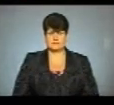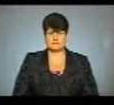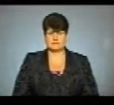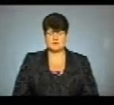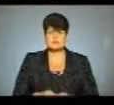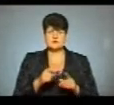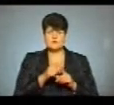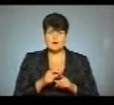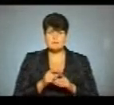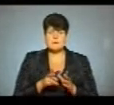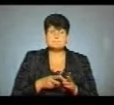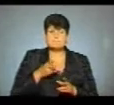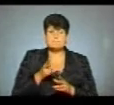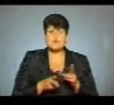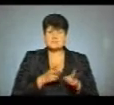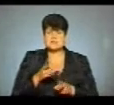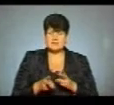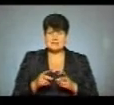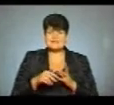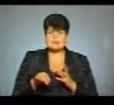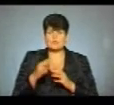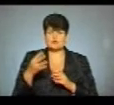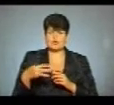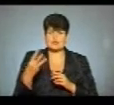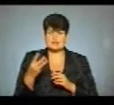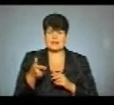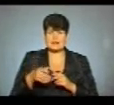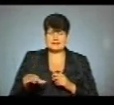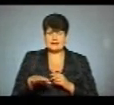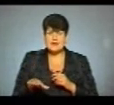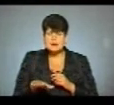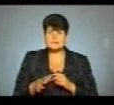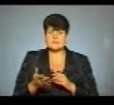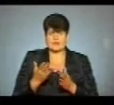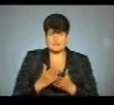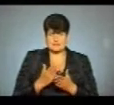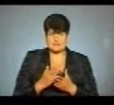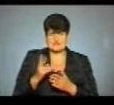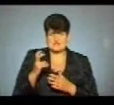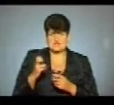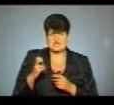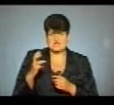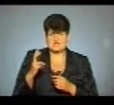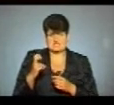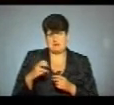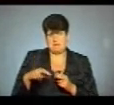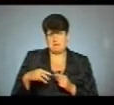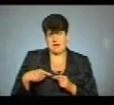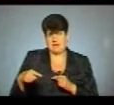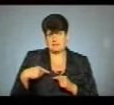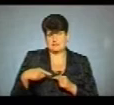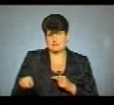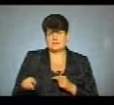За словами позивачки Ольги Бандусяк, землю 43 гектари 89 сотих, яка знаходиться за 200 метрів від їх помешкань у